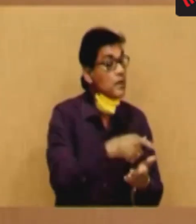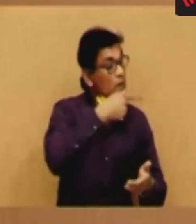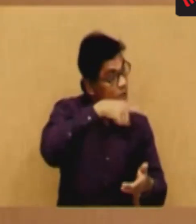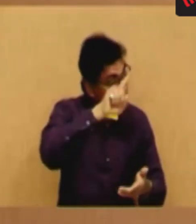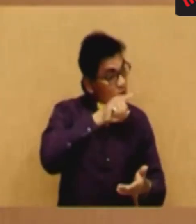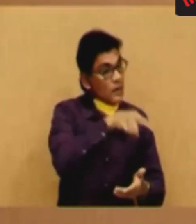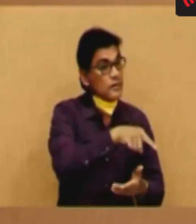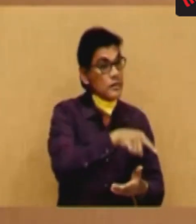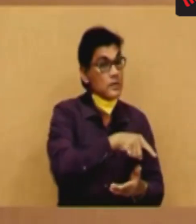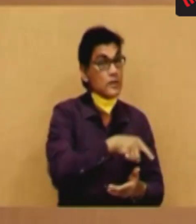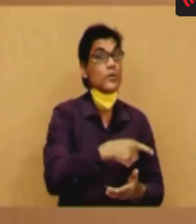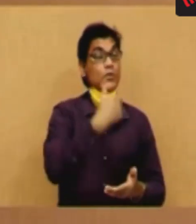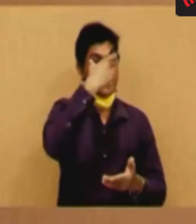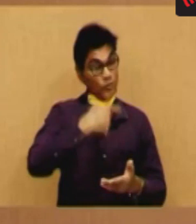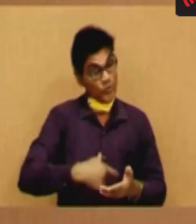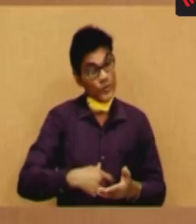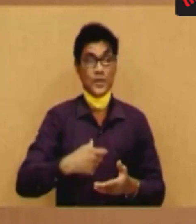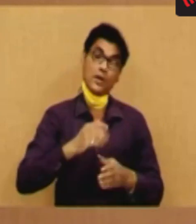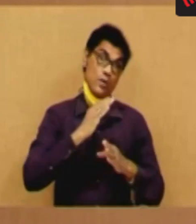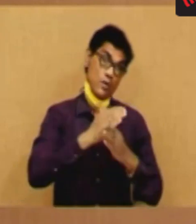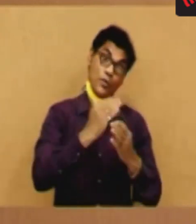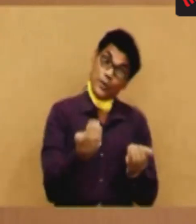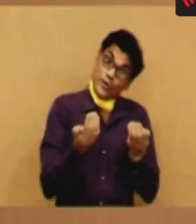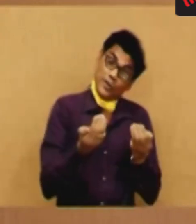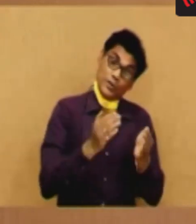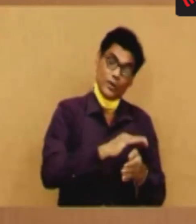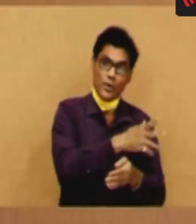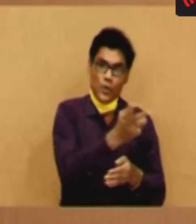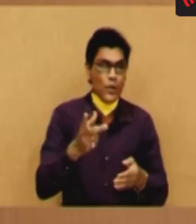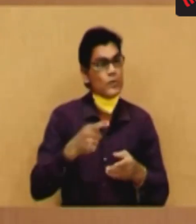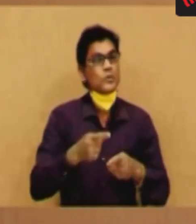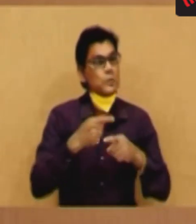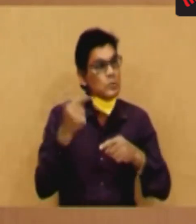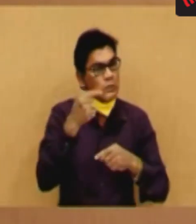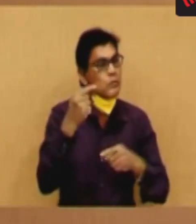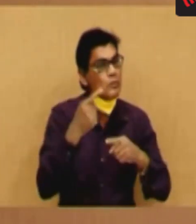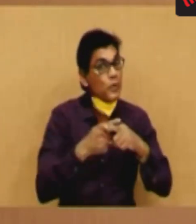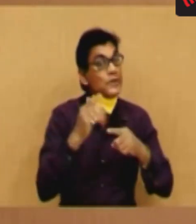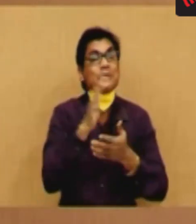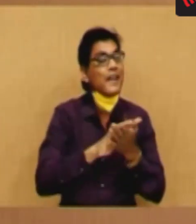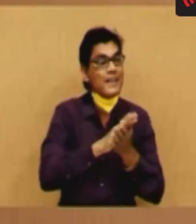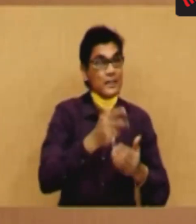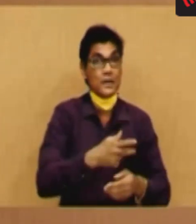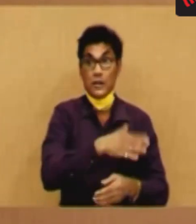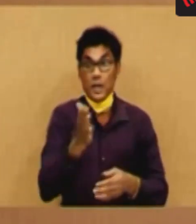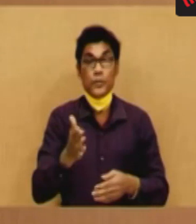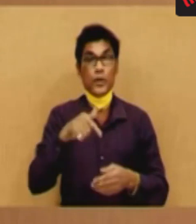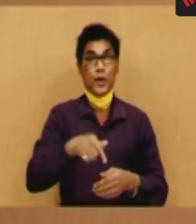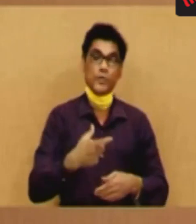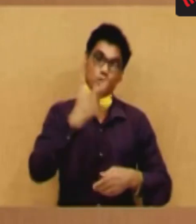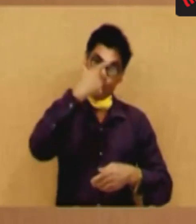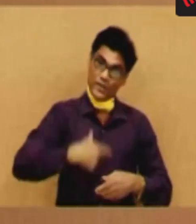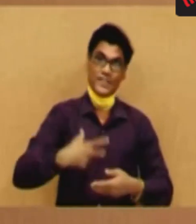ଠିକ୍, ବର୍ତ୍ତମାନ ଏଇଟା ବିଶେଷ ଭାବରେ ନିରାପଦ, କୌଣସି ଅନ୍ୟାନ୍ୟ ତାର କଣ୍ଟ୍ରାଇଣ୍ଡିକେସନ ରହିବନି, ସେଦିନ ତାକୁ ଆମେ